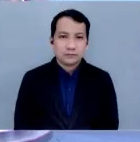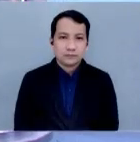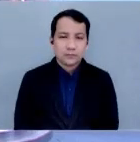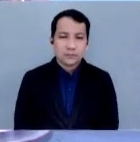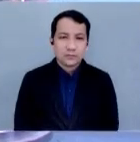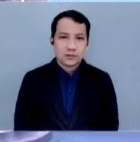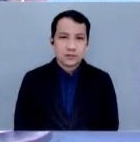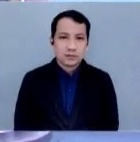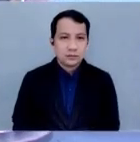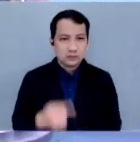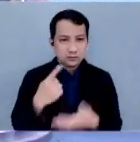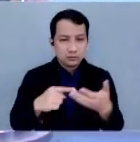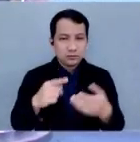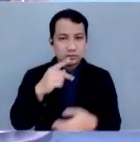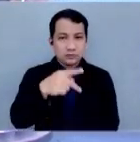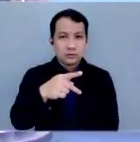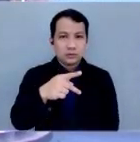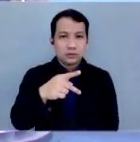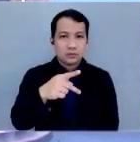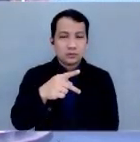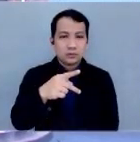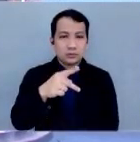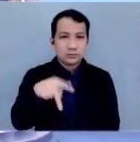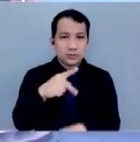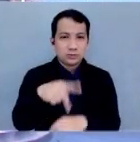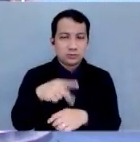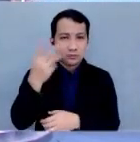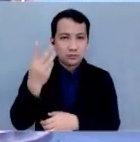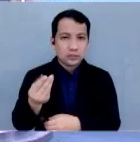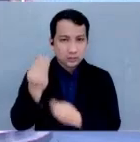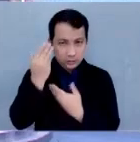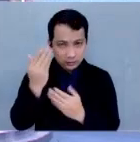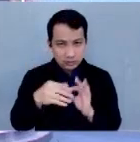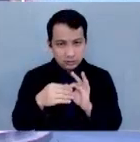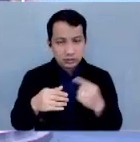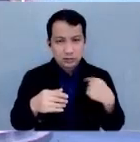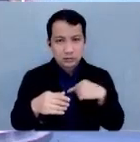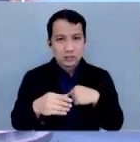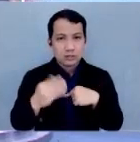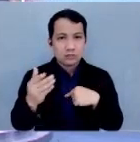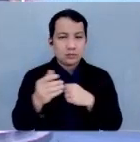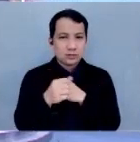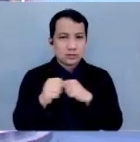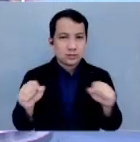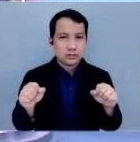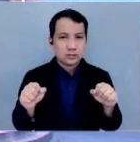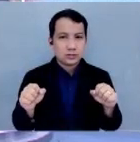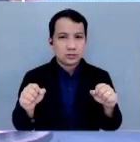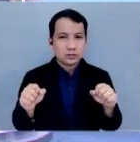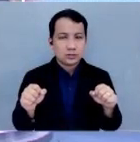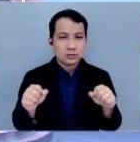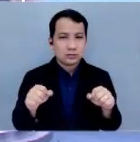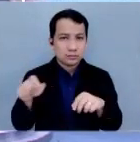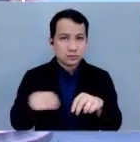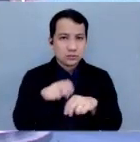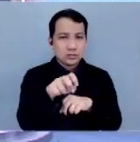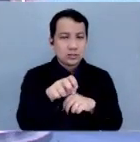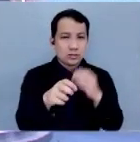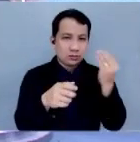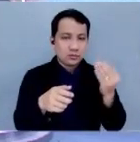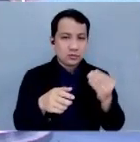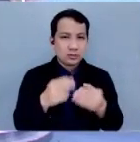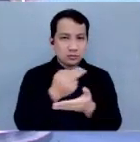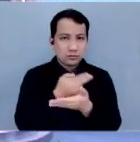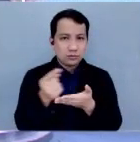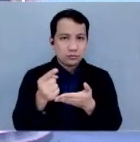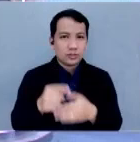Ininspeksyon ng Philippine Ports Authority ang Batangas Port Terminal para matiyak ang ligtas na mabiyahe ng mga pasahero sa Semana Santa.